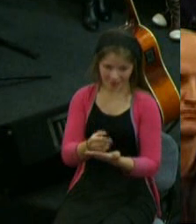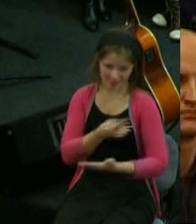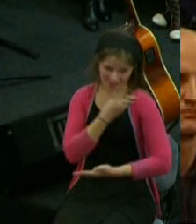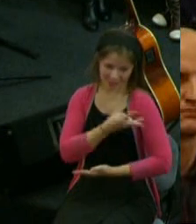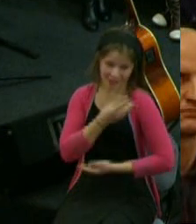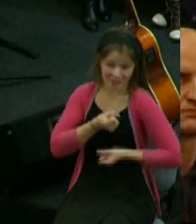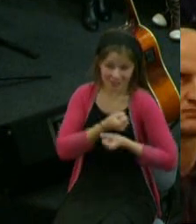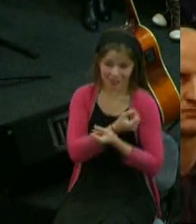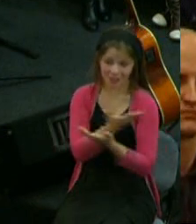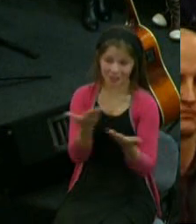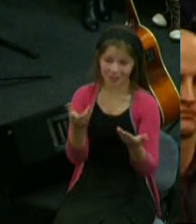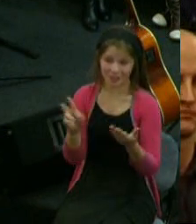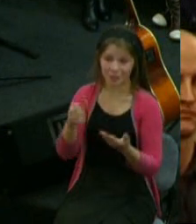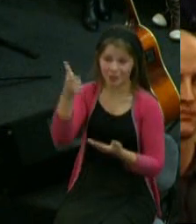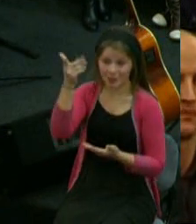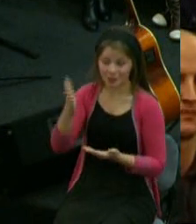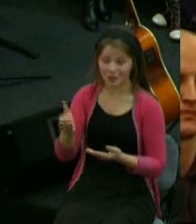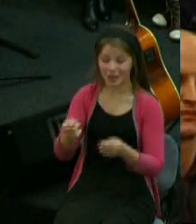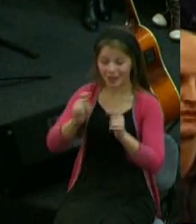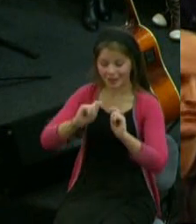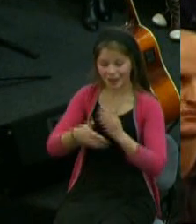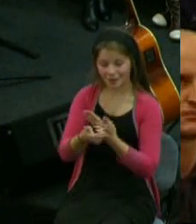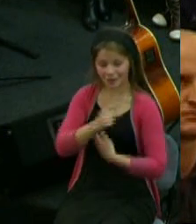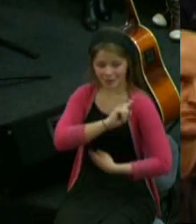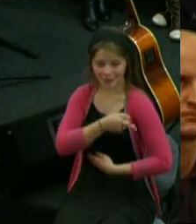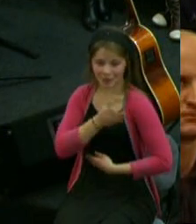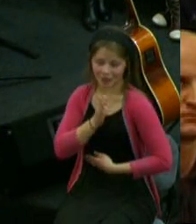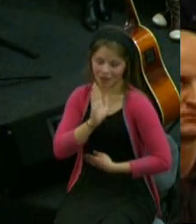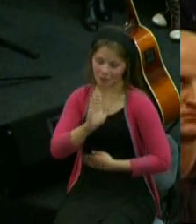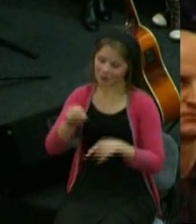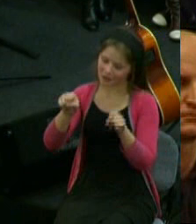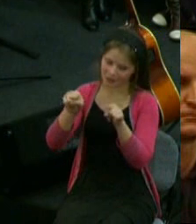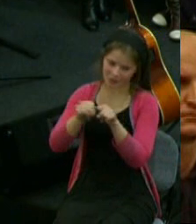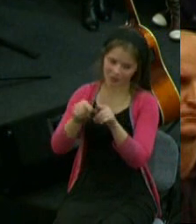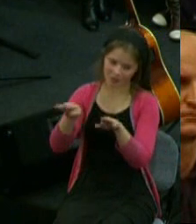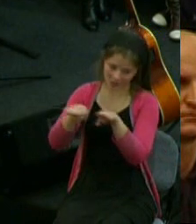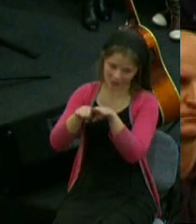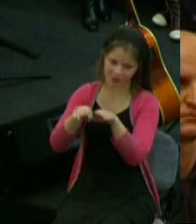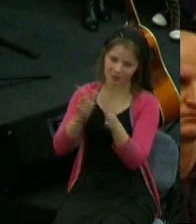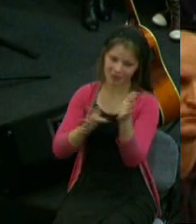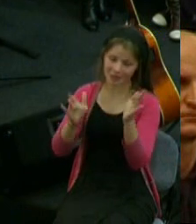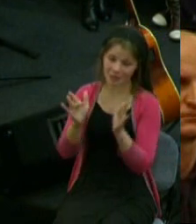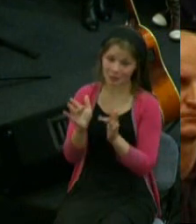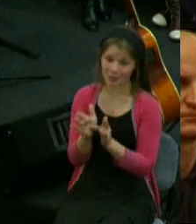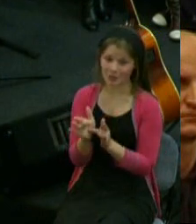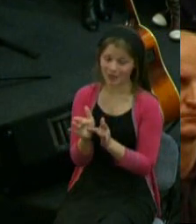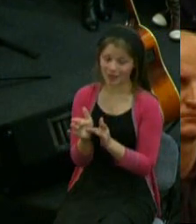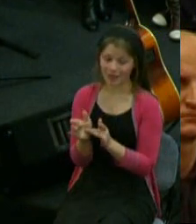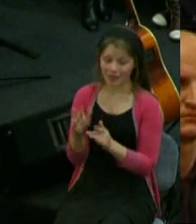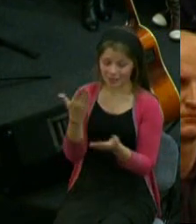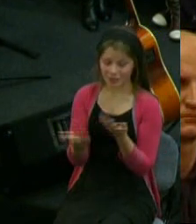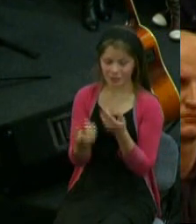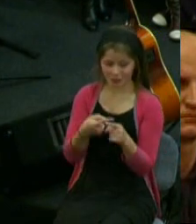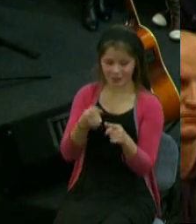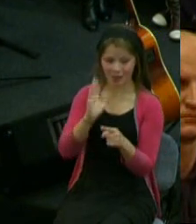щоб Господь дав нам сили бути похожими на нашого Ісуса. Брати і сестри, це буде наше бажання і стремління,